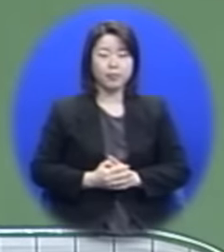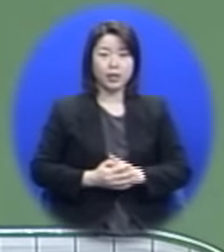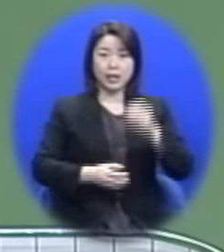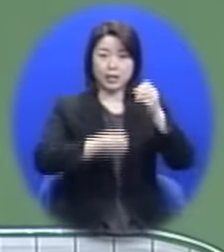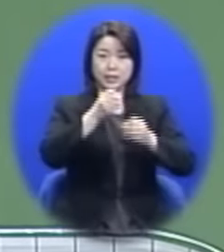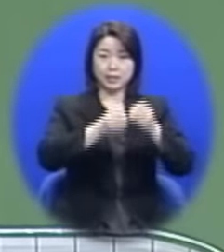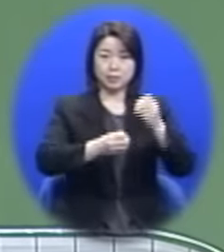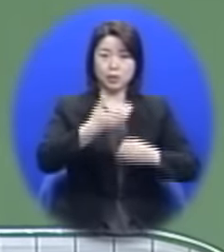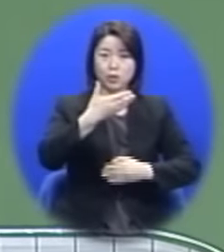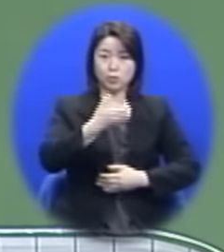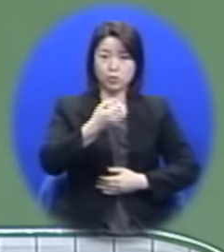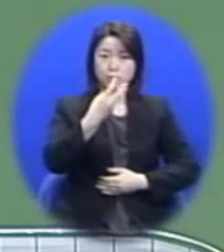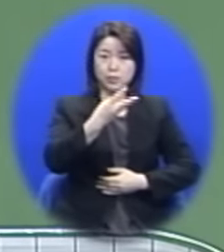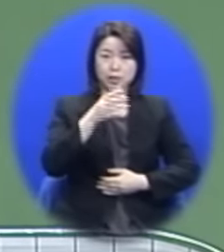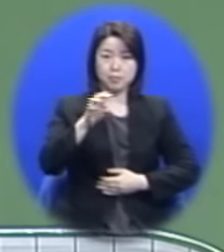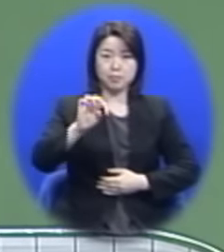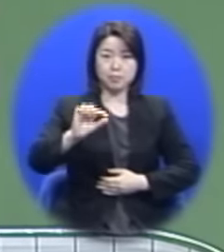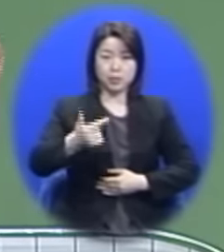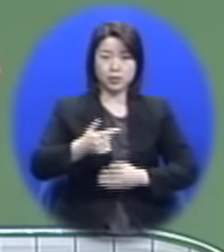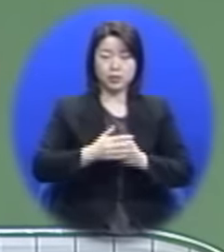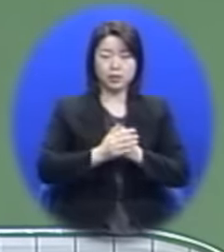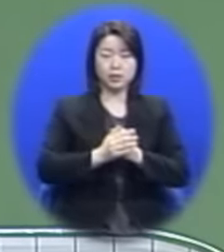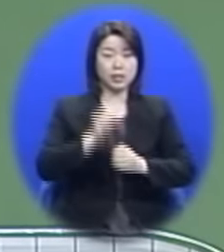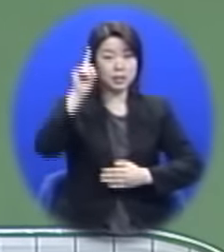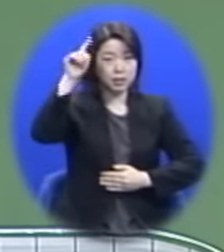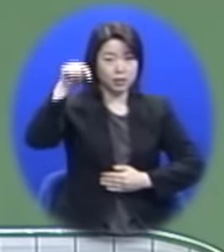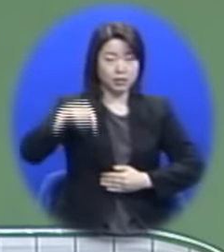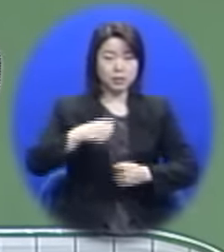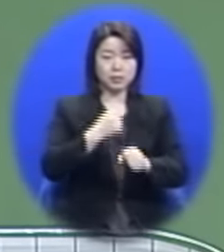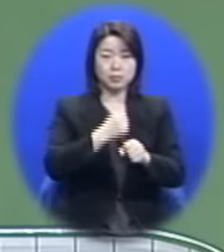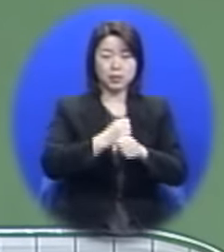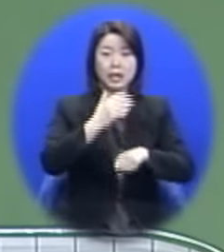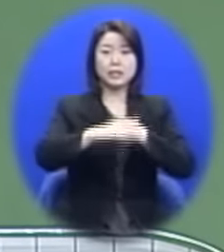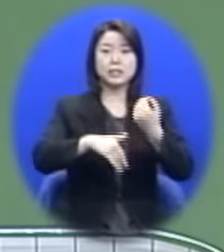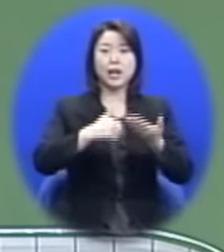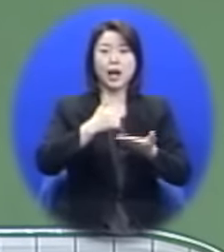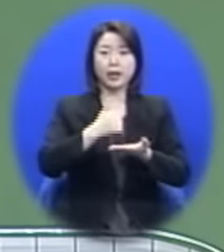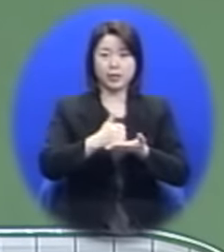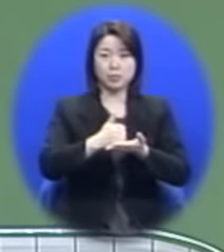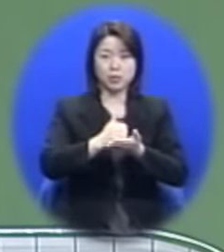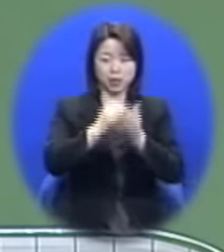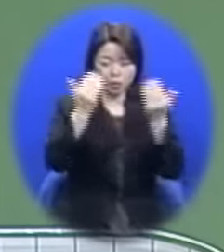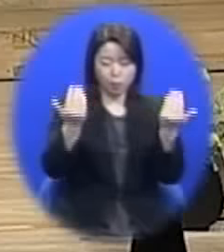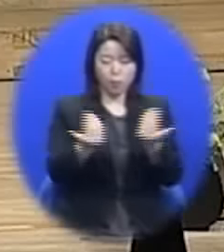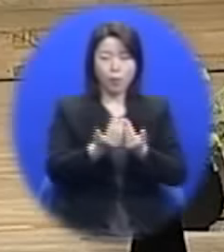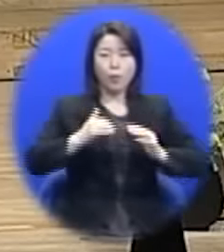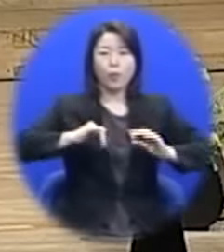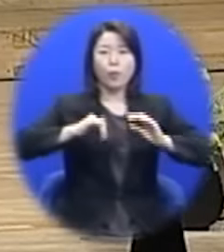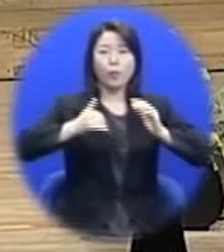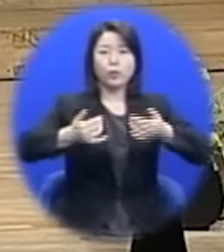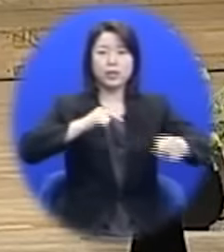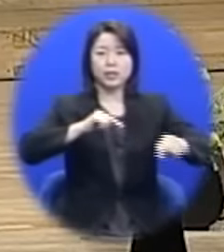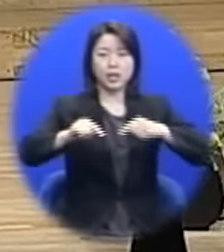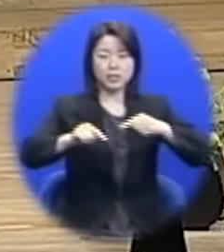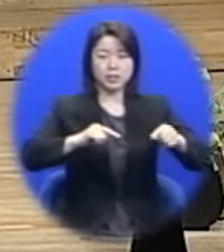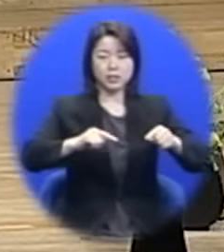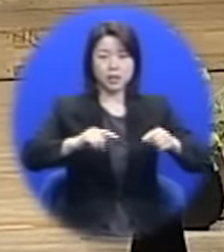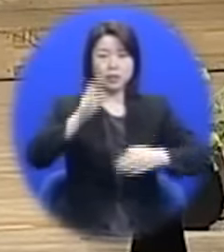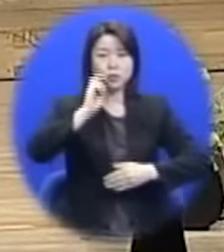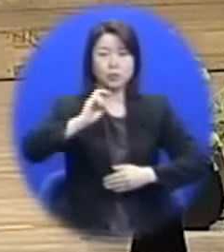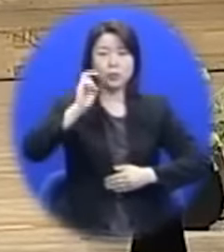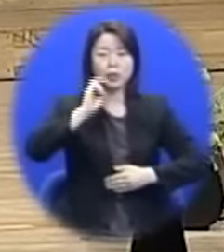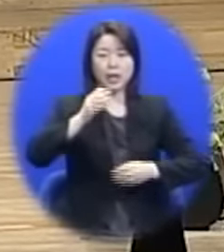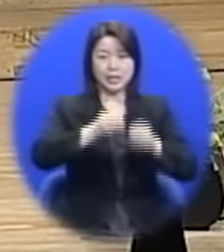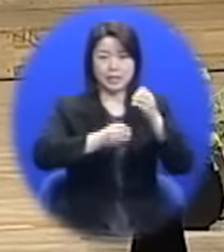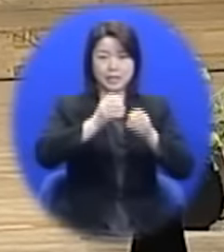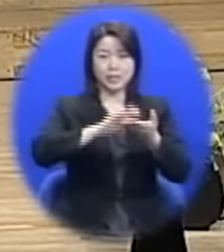시편 93편은 천지를 창조하신 하나님께서 온 세상을 다스린다는 것을 노래하는 시입니다.